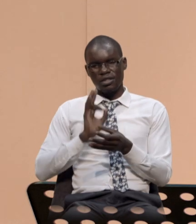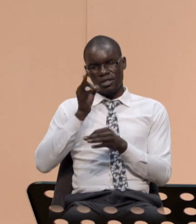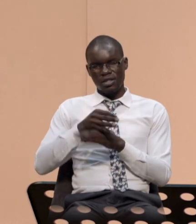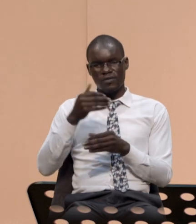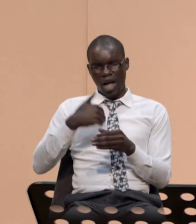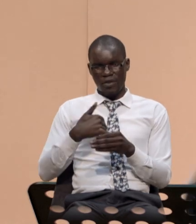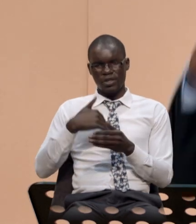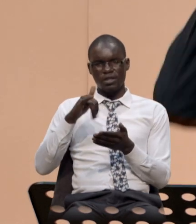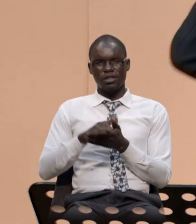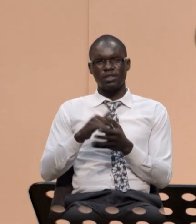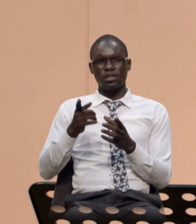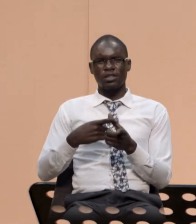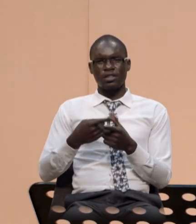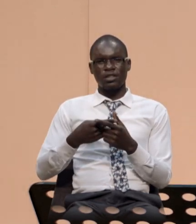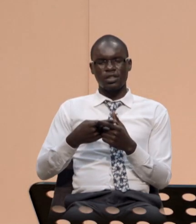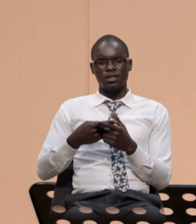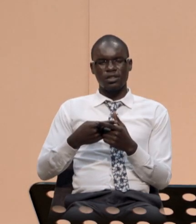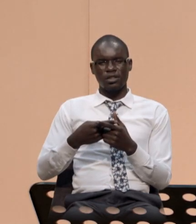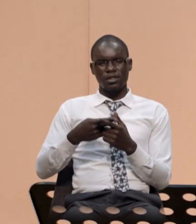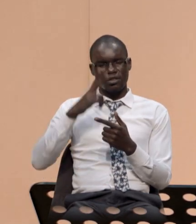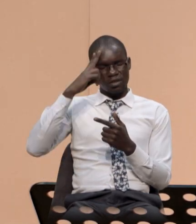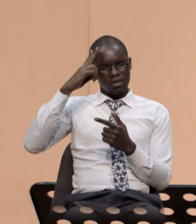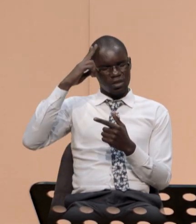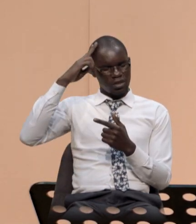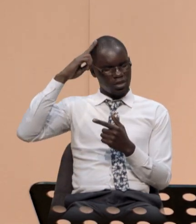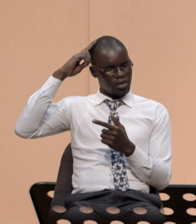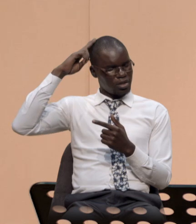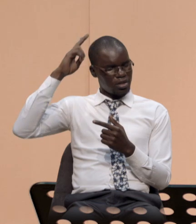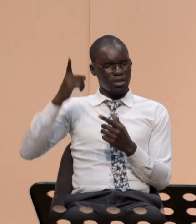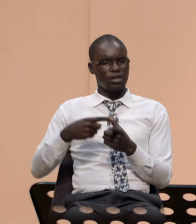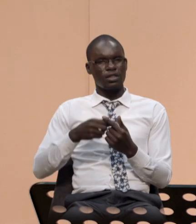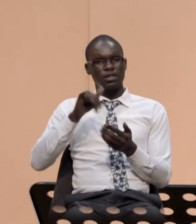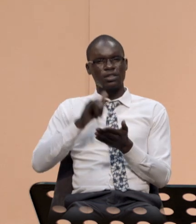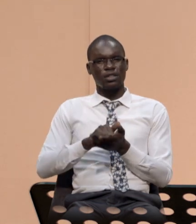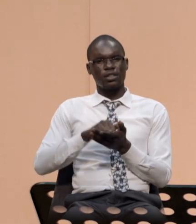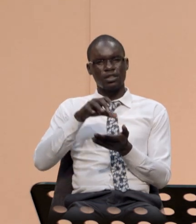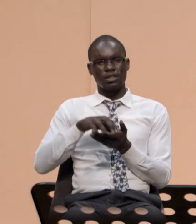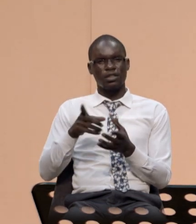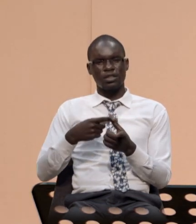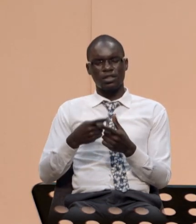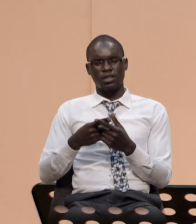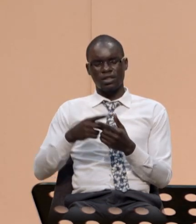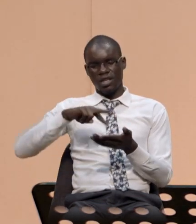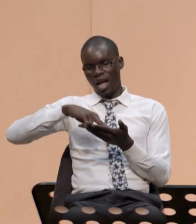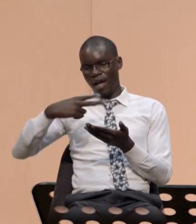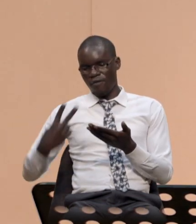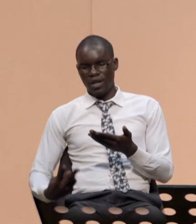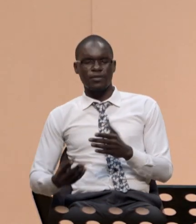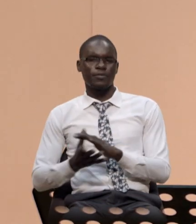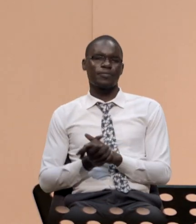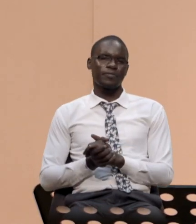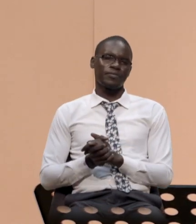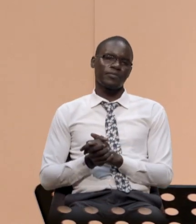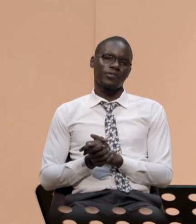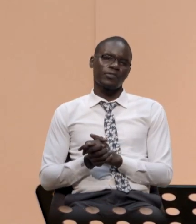nguo zake, akanyoa nywele yake. Na katika hali hiyo akaanguka chini.